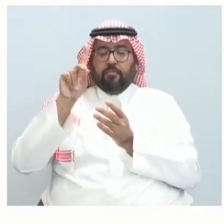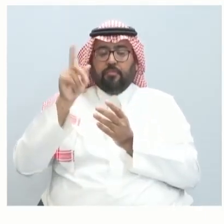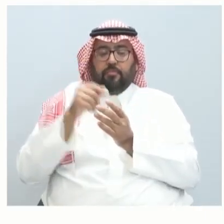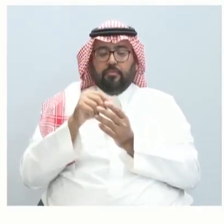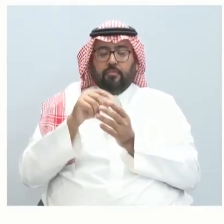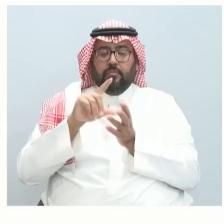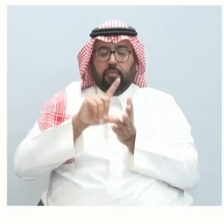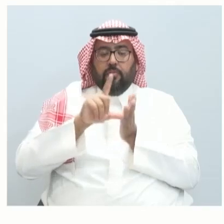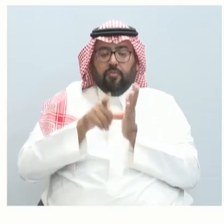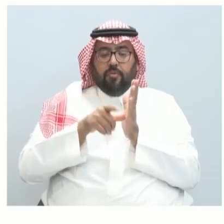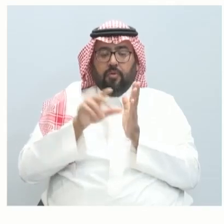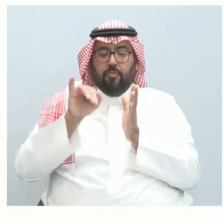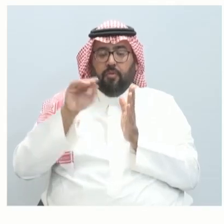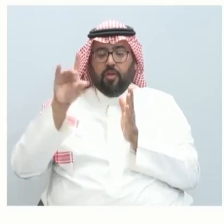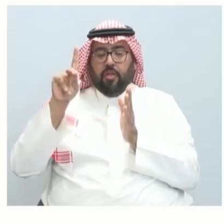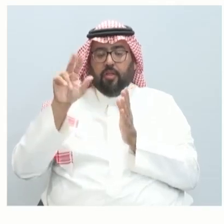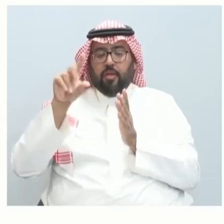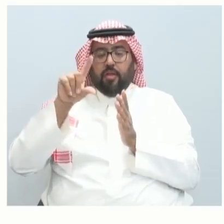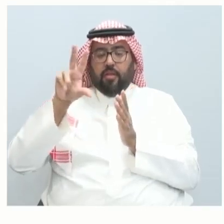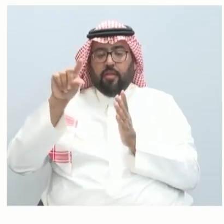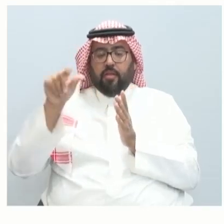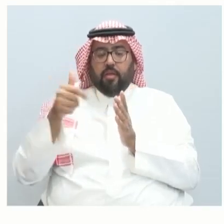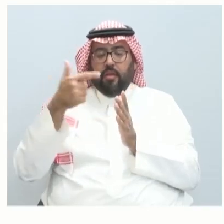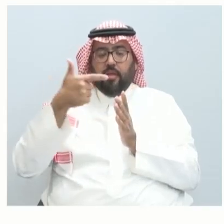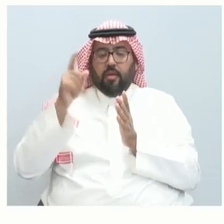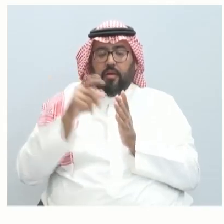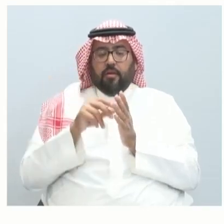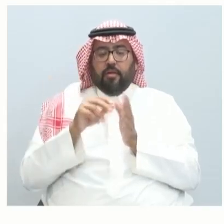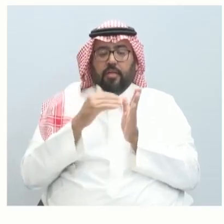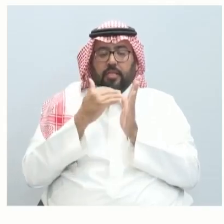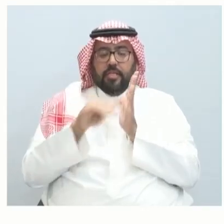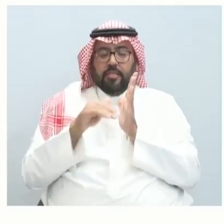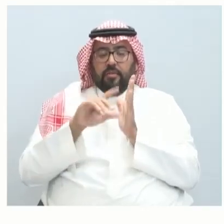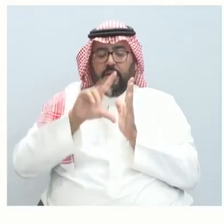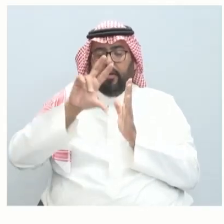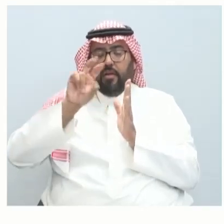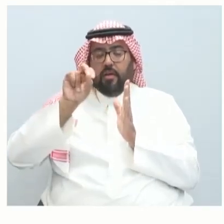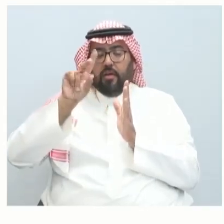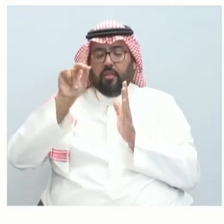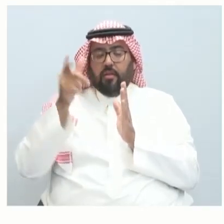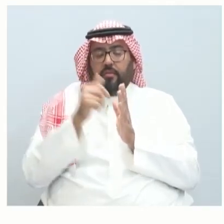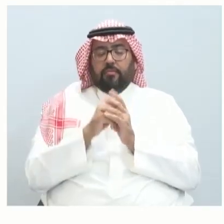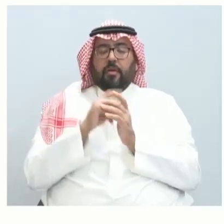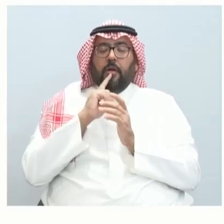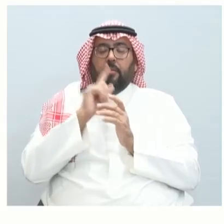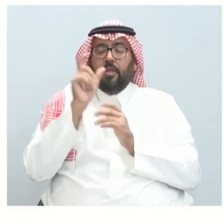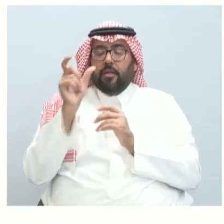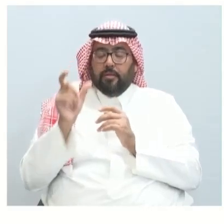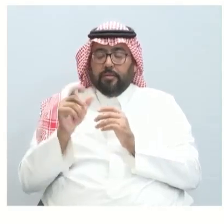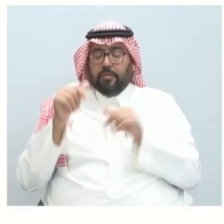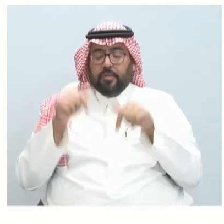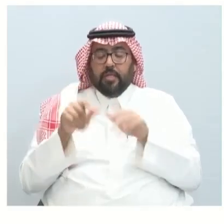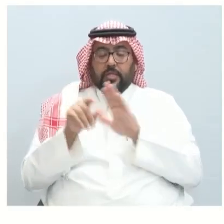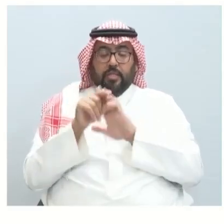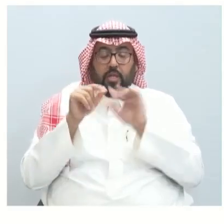محيط الدائره نصف القطر اذا هذه المفردات ابنائي بناتي باذن الله في ثنايا درس